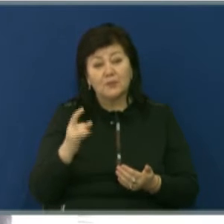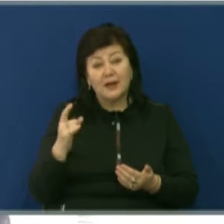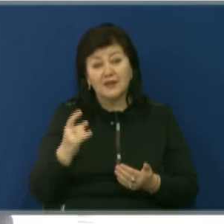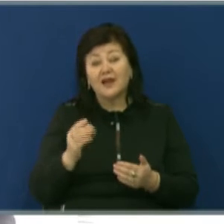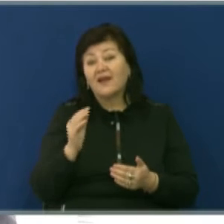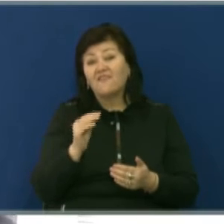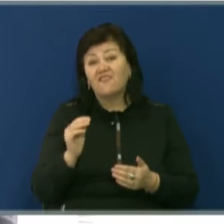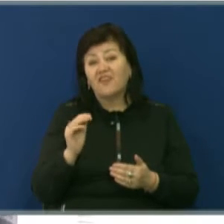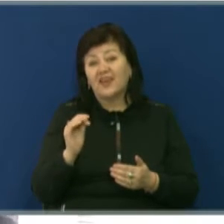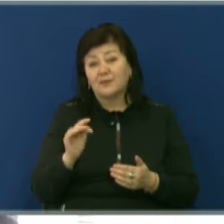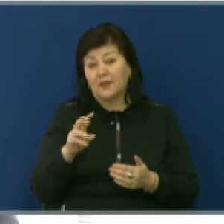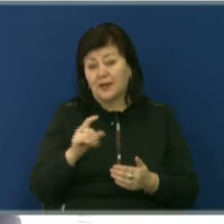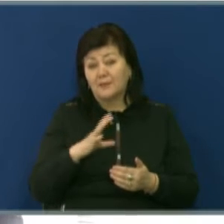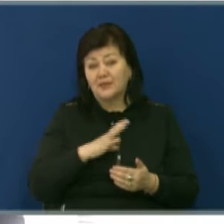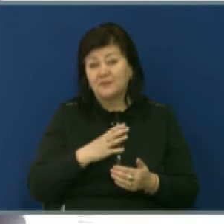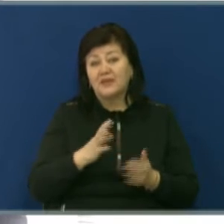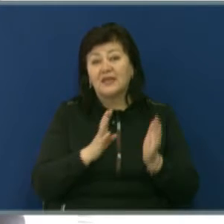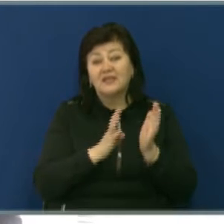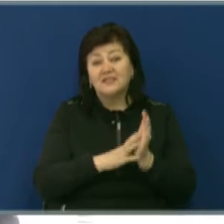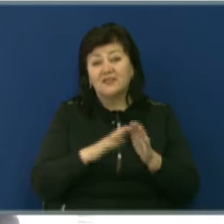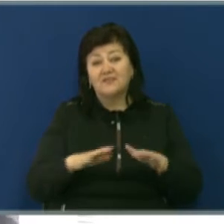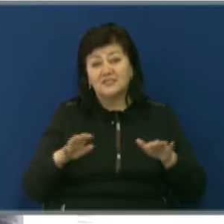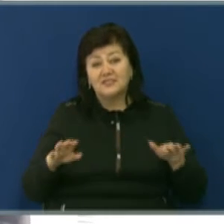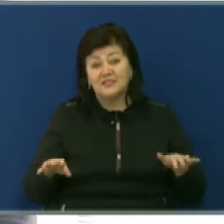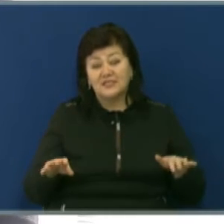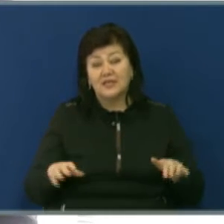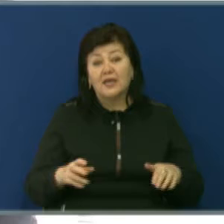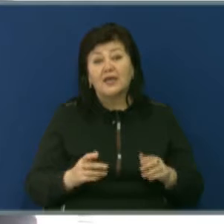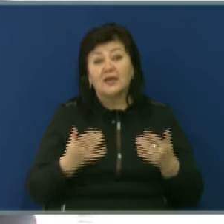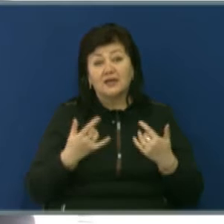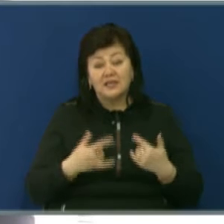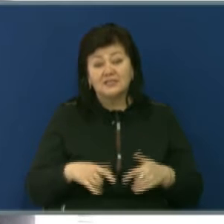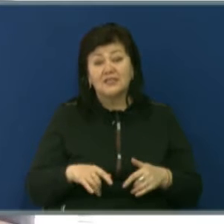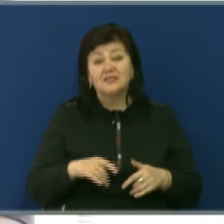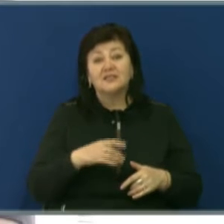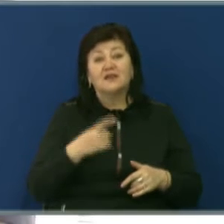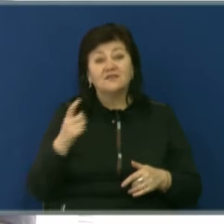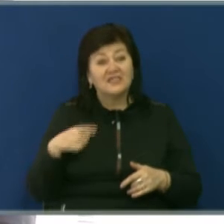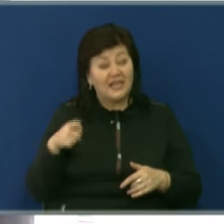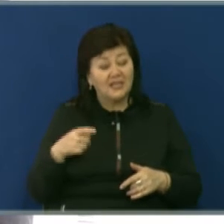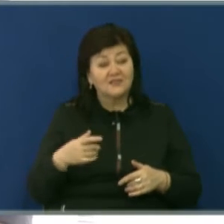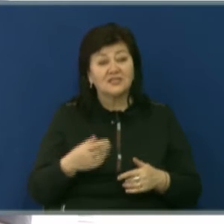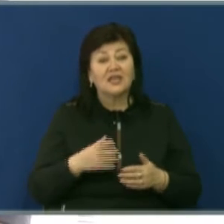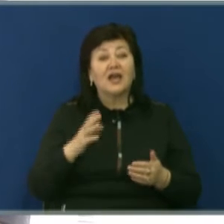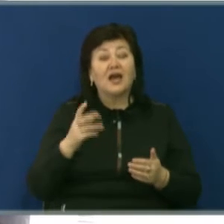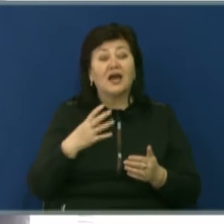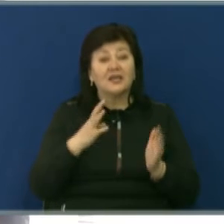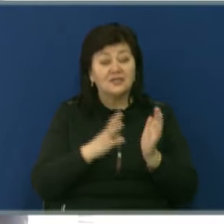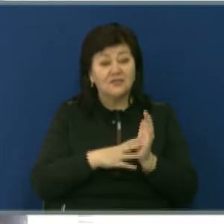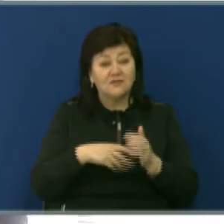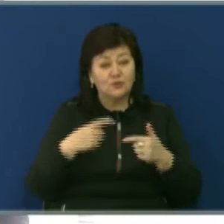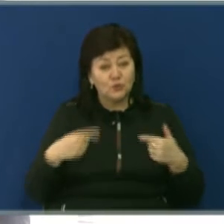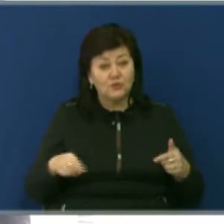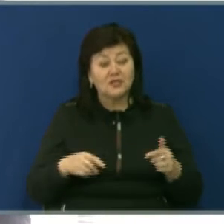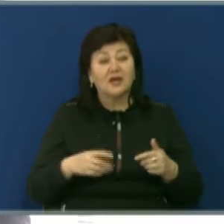аштық. Біздің 9 баламыз Зырянда дүниеге келді, ал қалғаны 9 осында туды, яғни семейлік. Біз балаларымызды жеке өмірге қадам